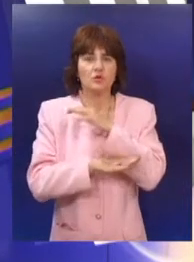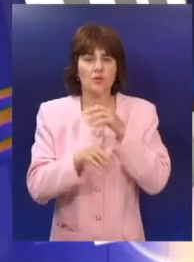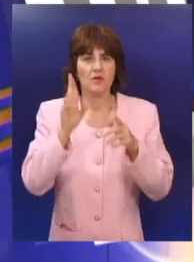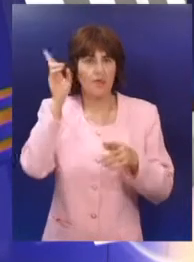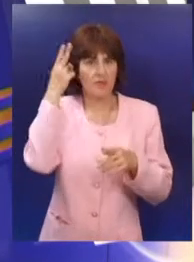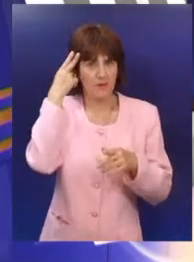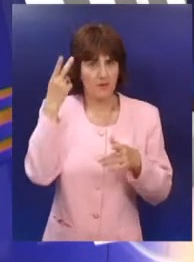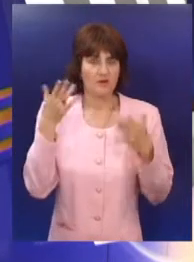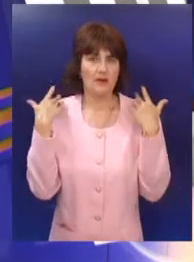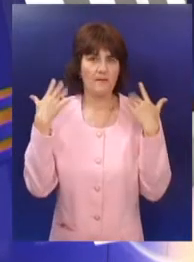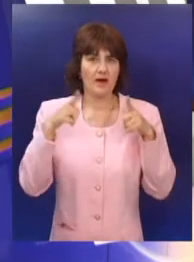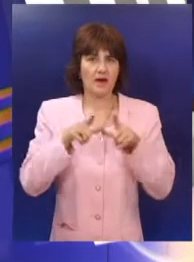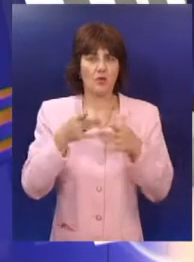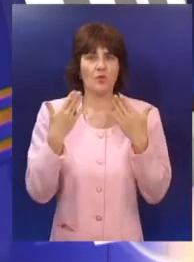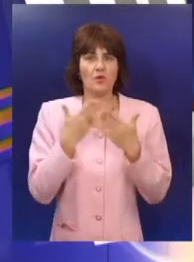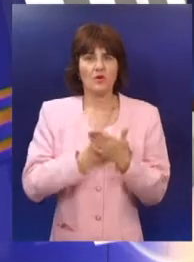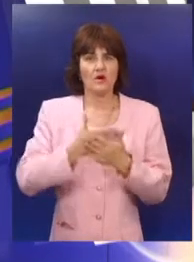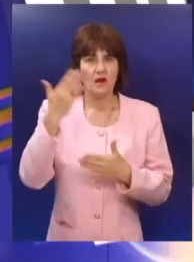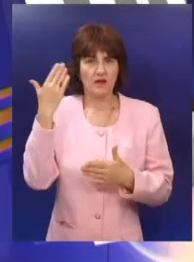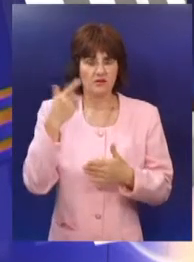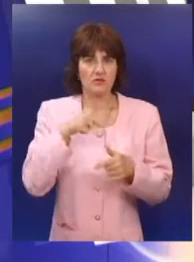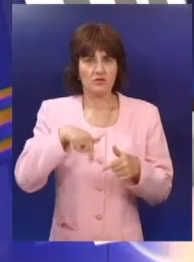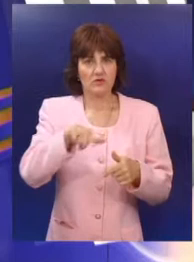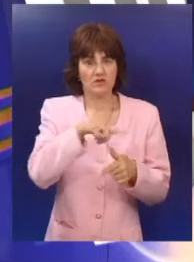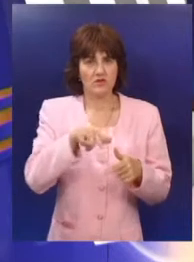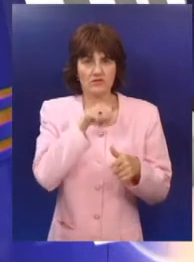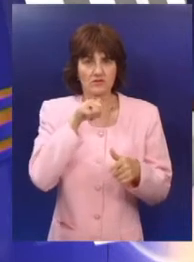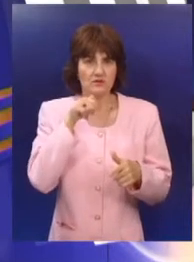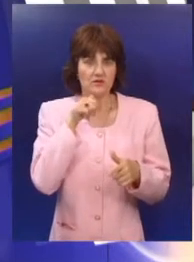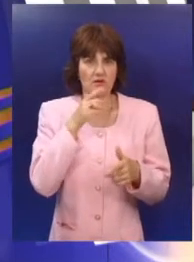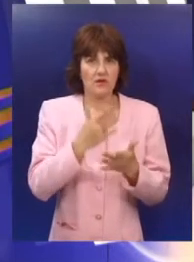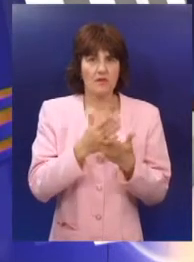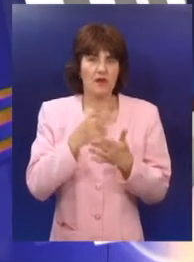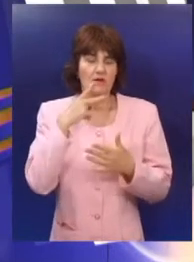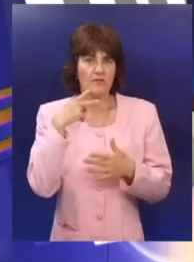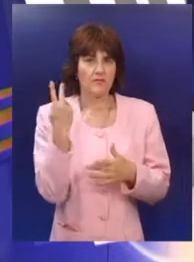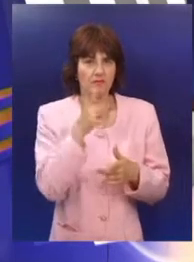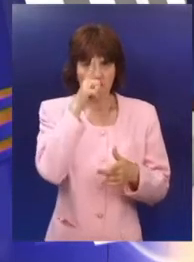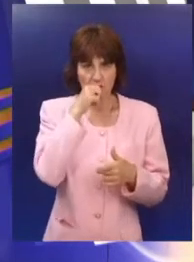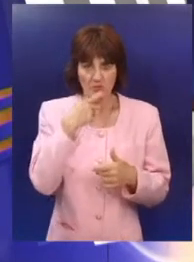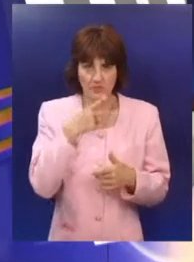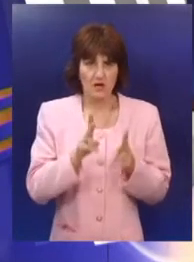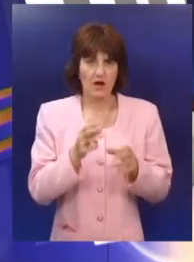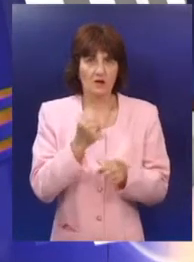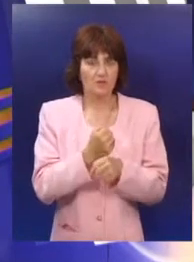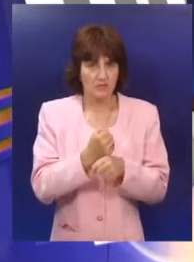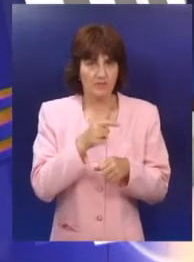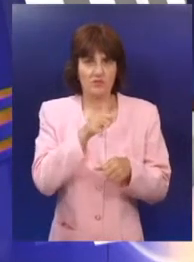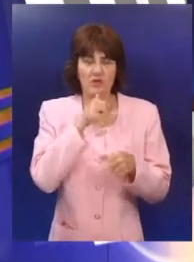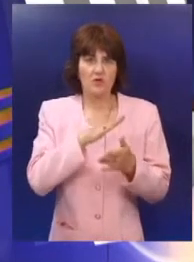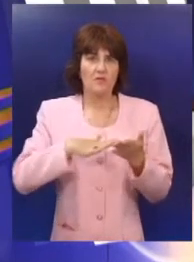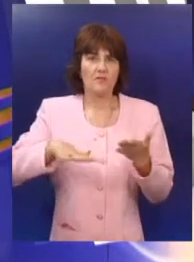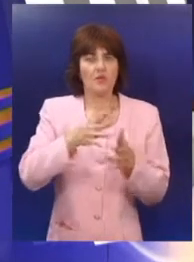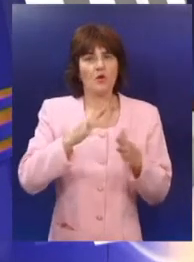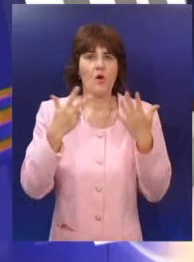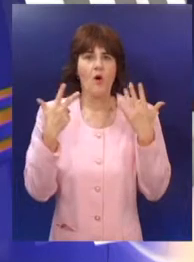postala najinteresantniji park u gradu. Rekonstruisani deo parka Dudova šuma obišli su predstavnici lokalne samouprave. Park se prostire na